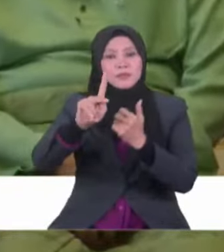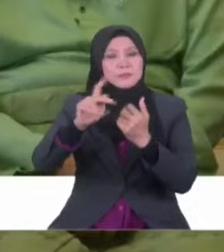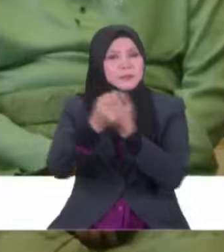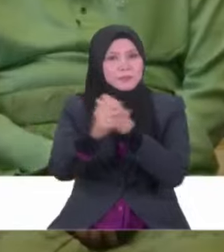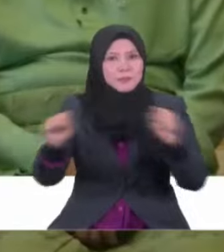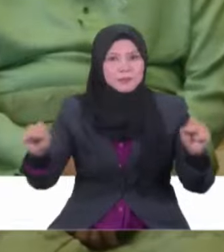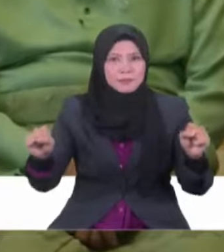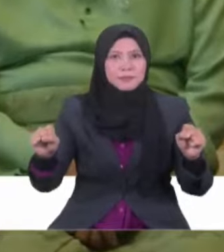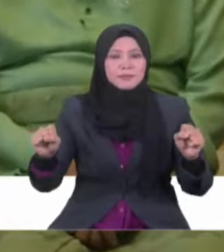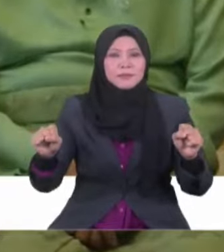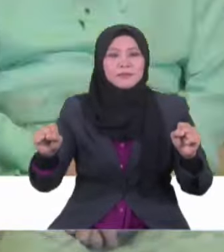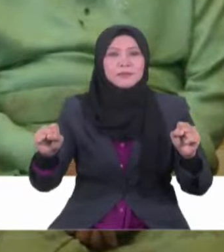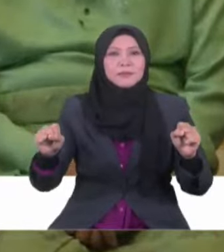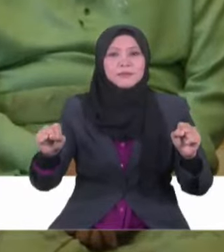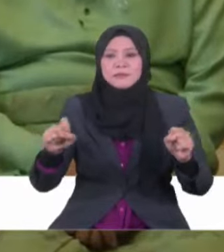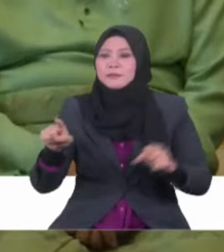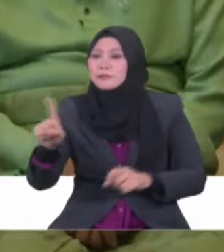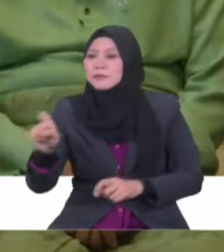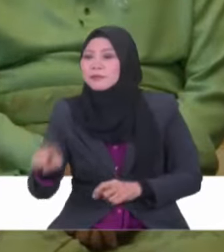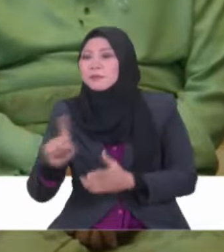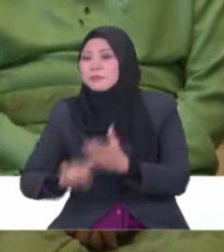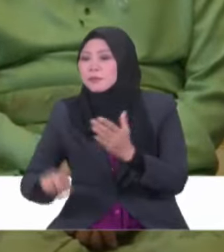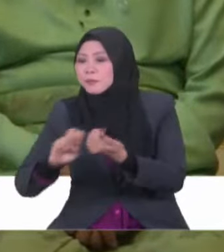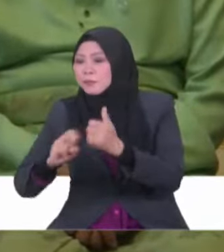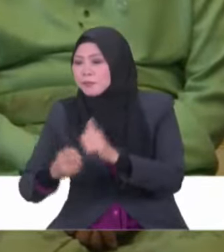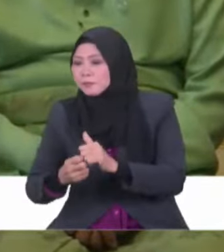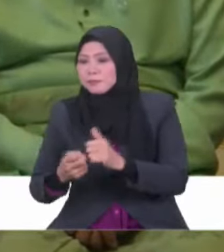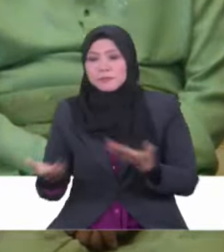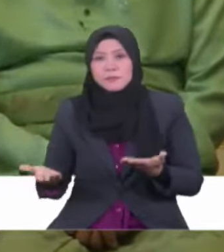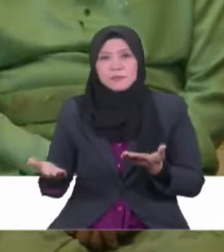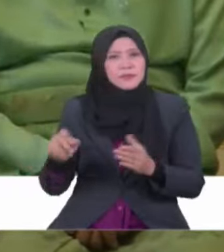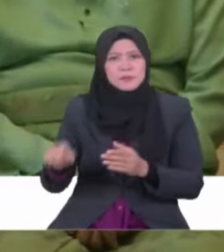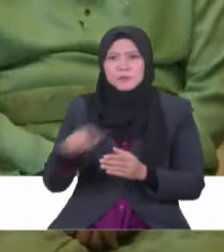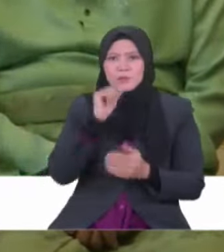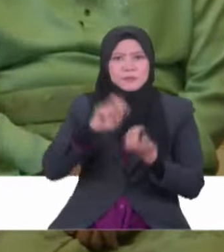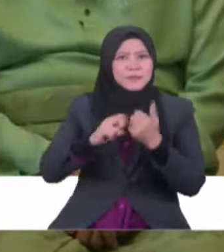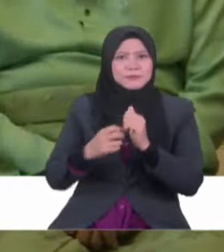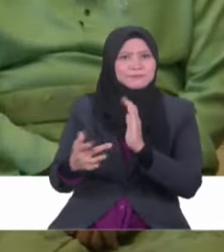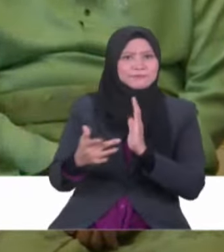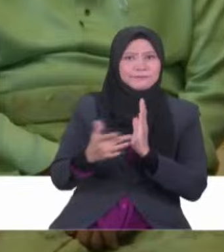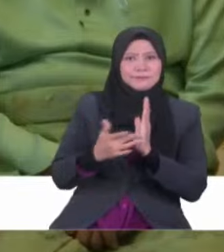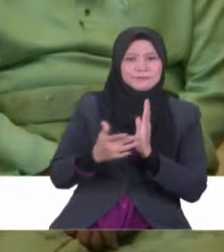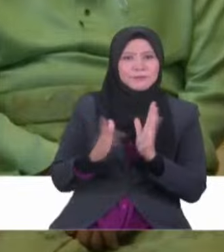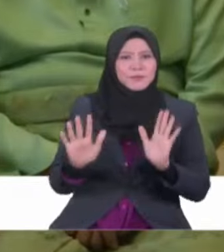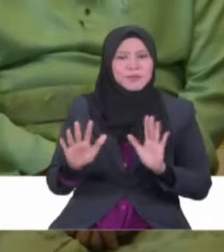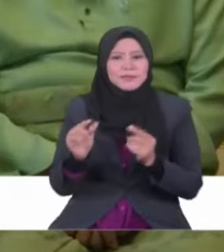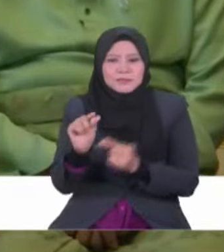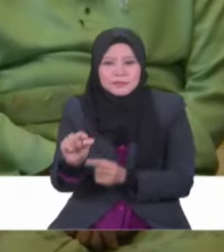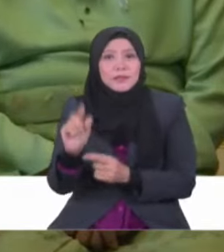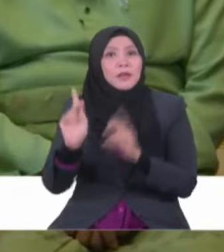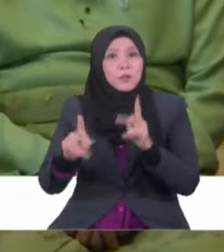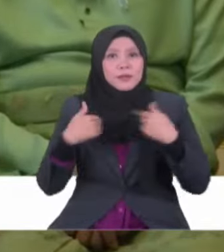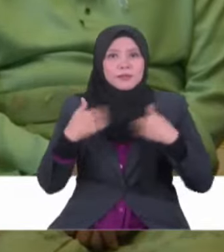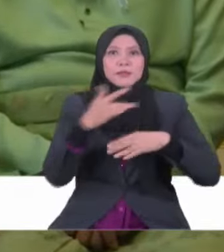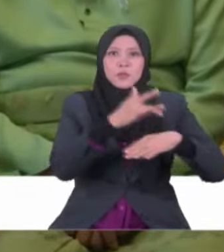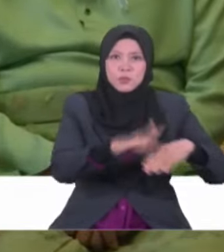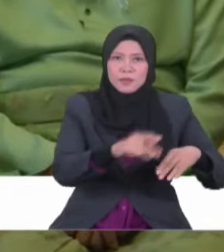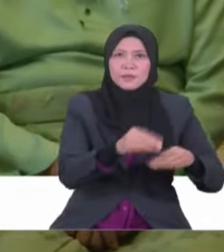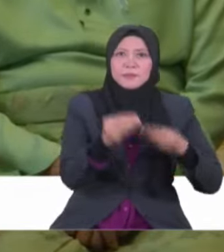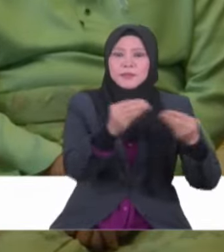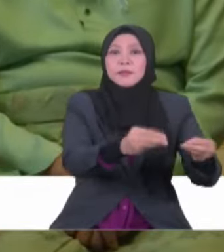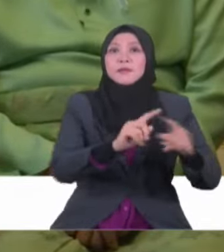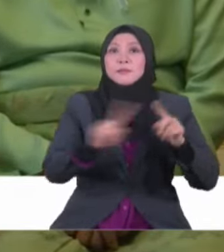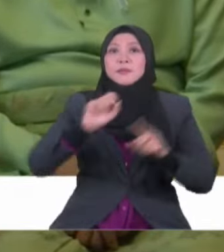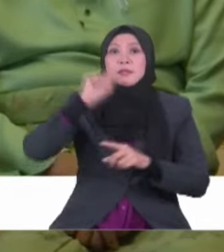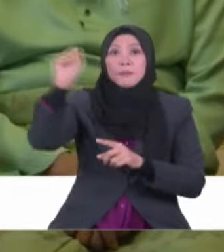ini, saya kata apa masalahnya. Jadi saya tidak fikir ini soal teknikal kecil juga kalau ada kekosongan. Sabah telah